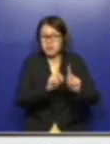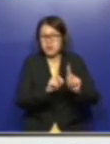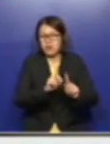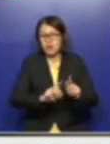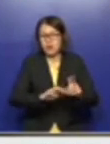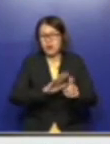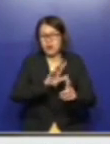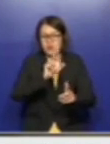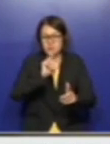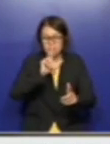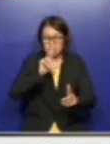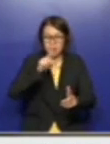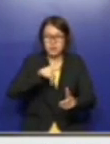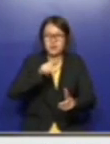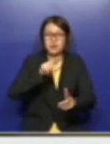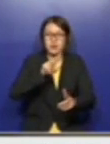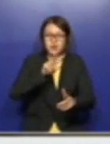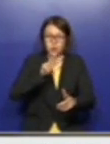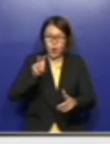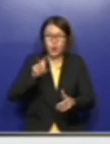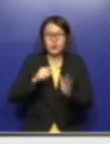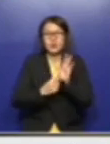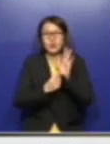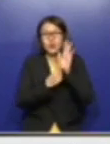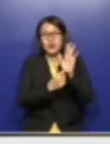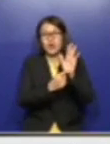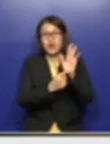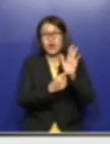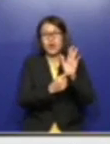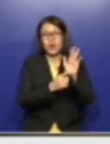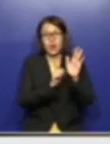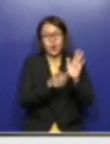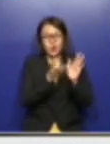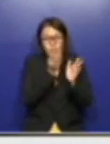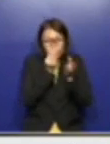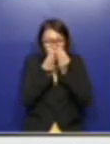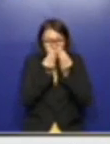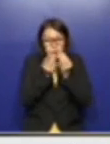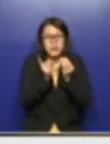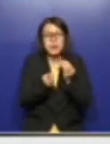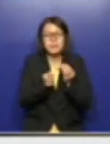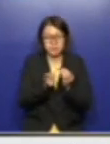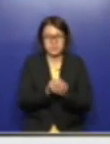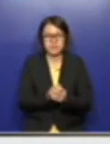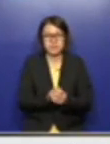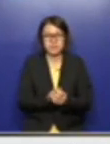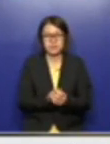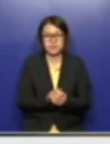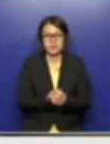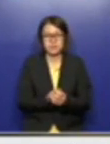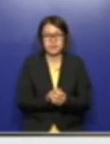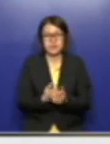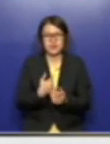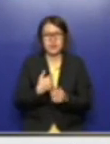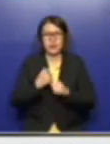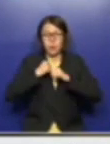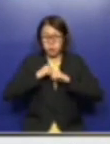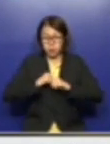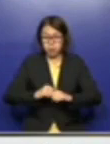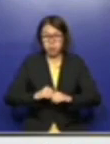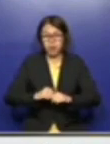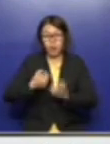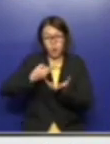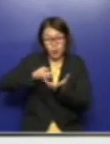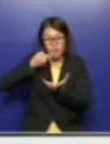หมด 3,200 ตัวอย่างเน้นไปที่ผู้ชมประจำท่านประธานครับสมัยหนุ่มๆท่านประธานเคยทานก๋วยเตี๋ยวโก